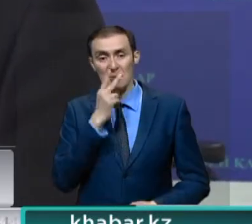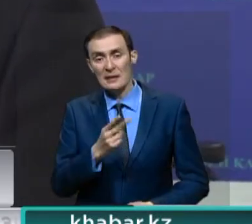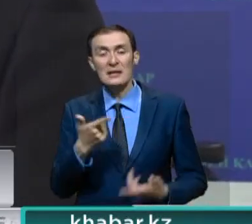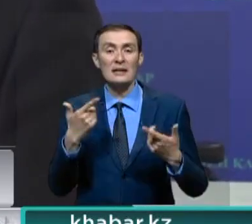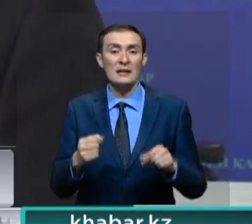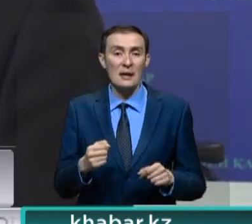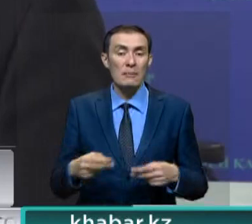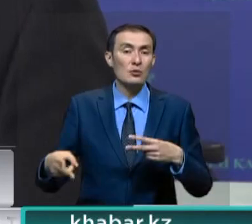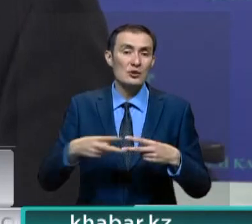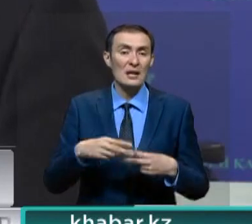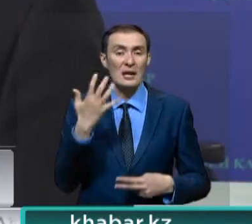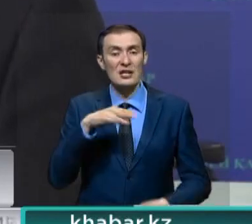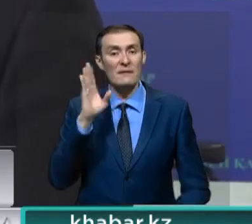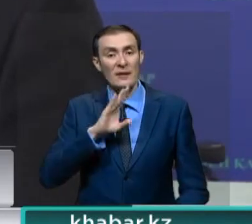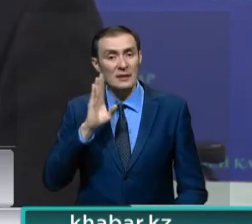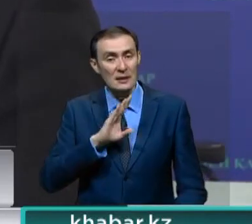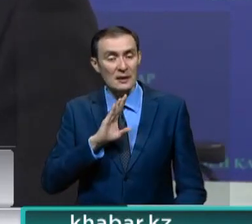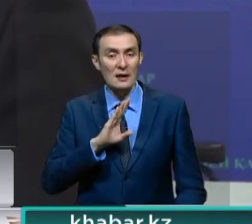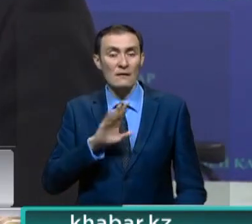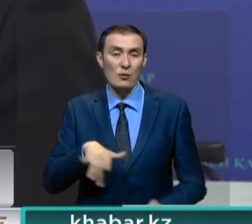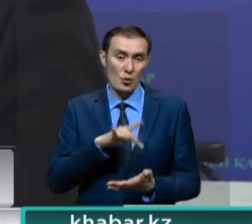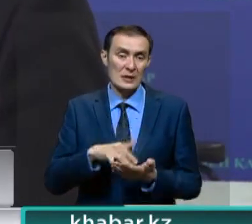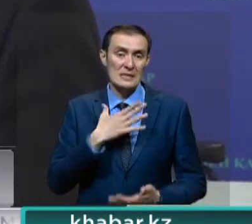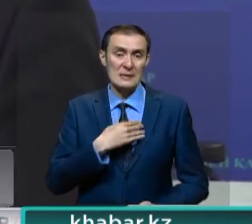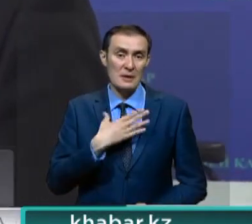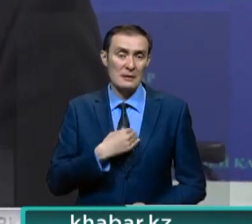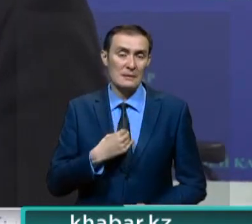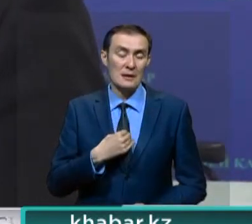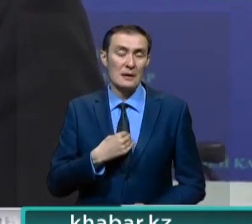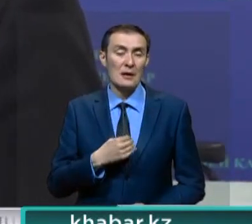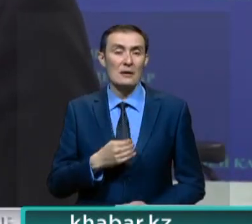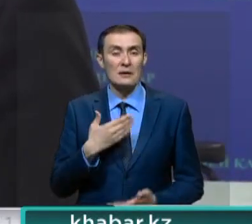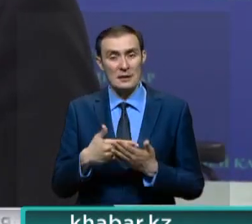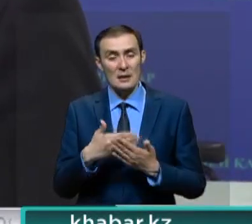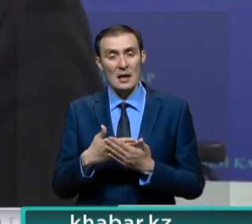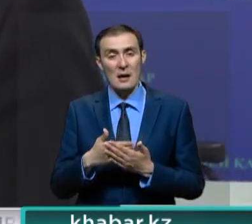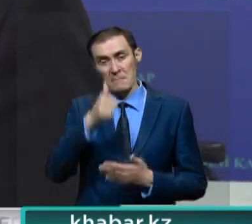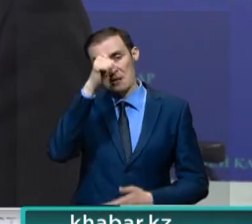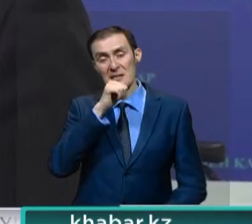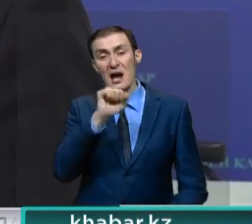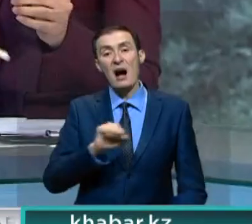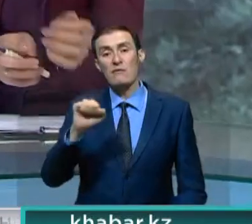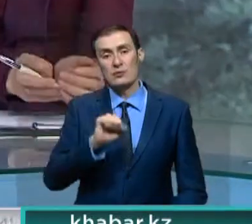ясно подключение горячих ГВС к городу Семей. К августу месяца примерно.